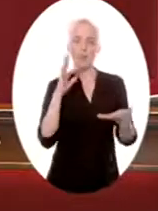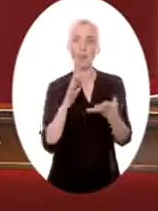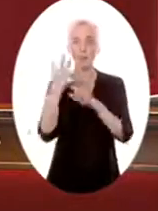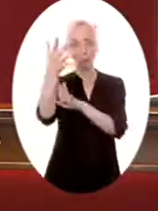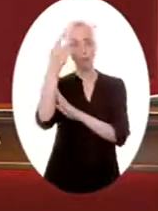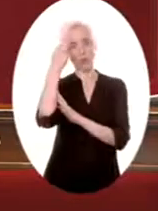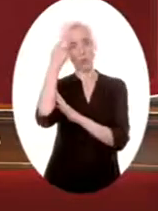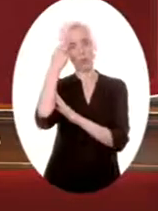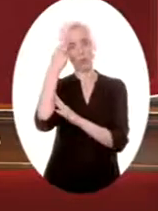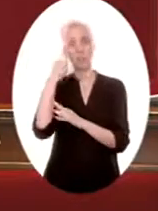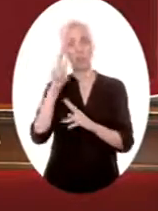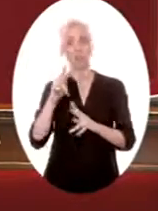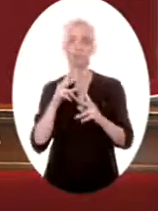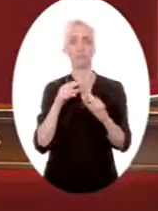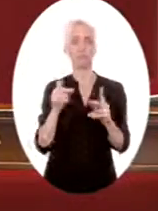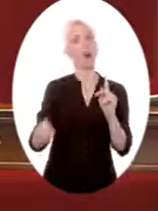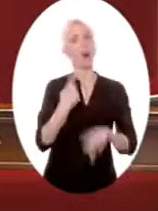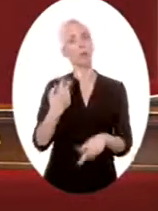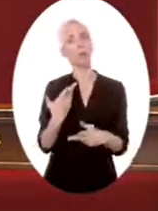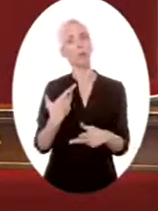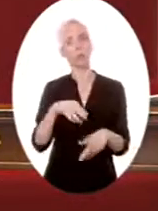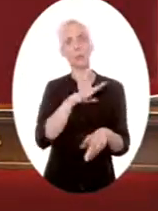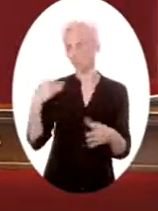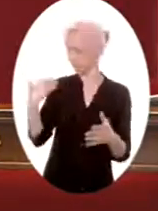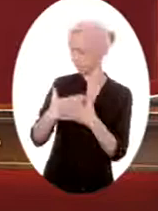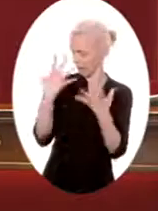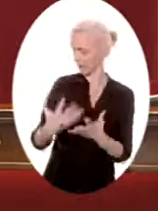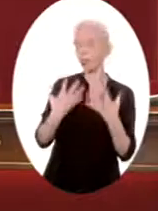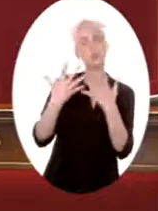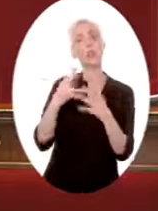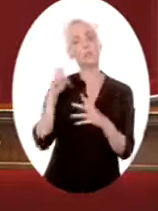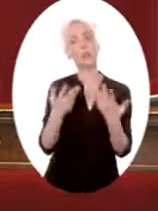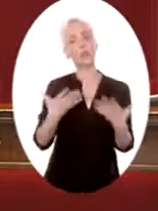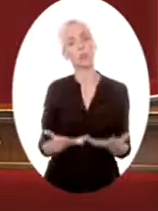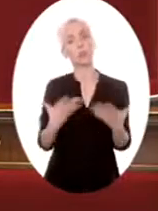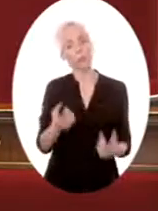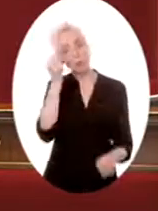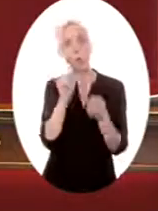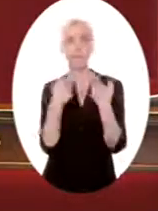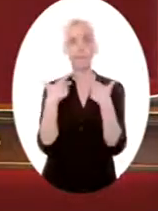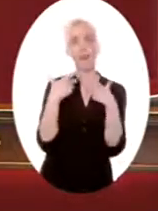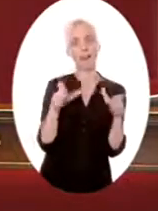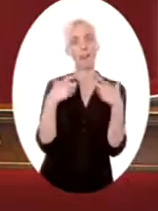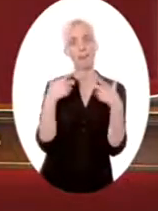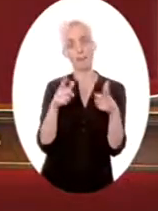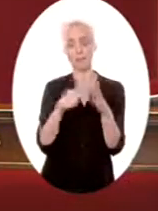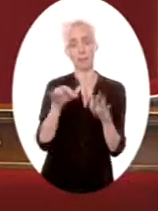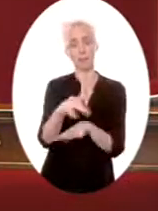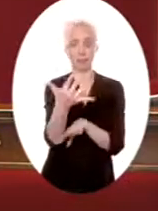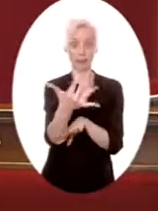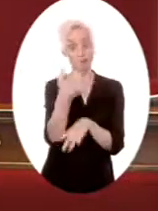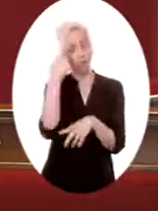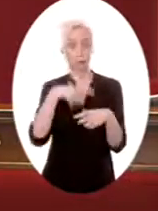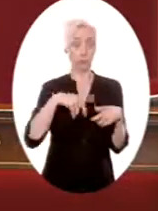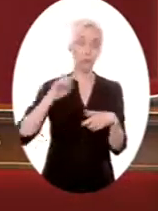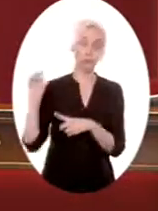des mentalités relativement importantes sur cette dernière décennie certes aujourd'hui l'objectif d'accessibilité en 2015 pour toutes les